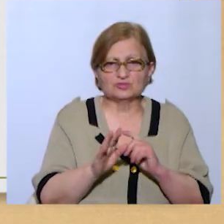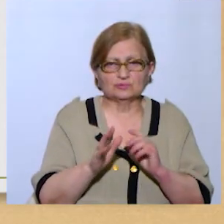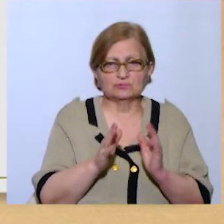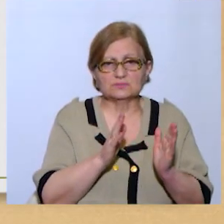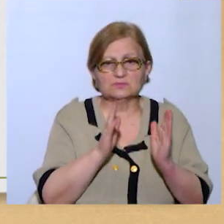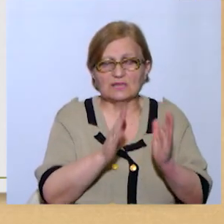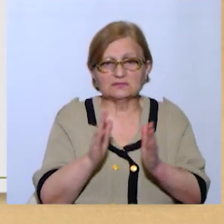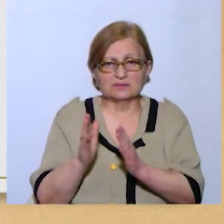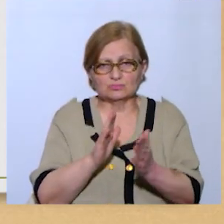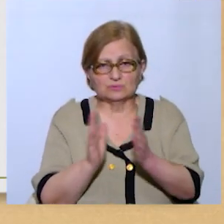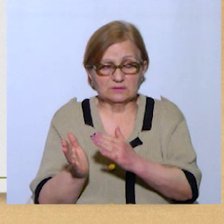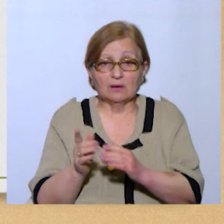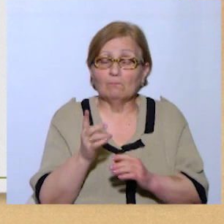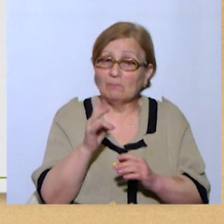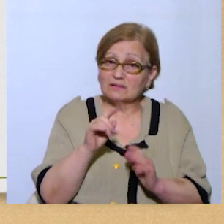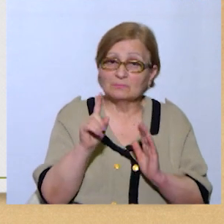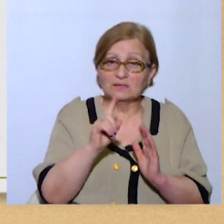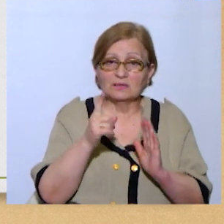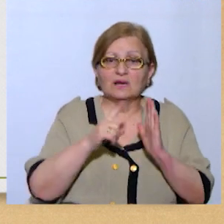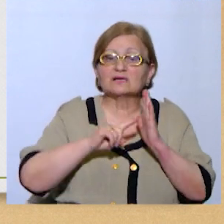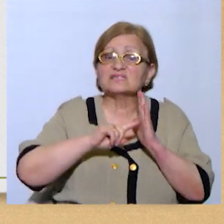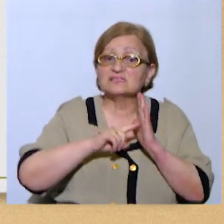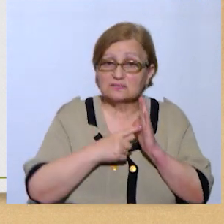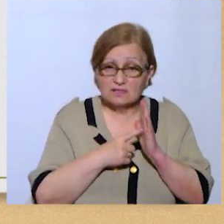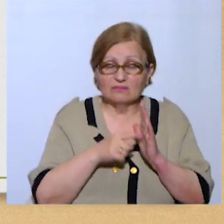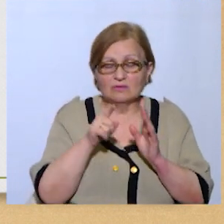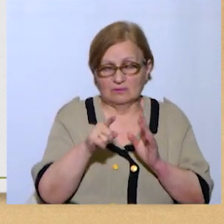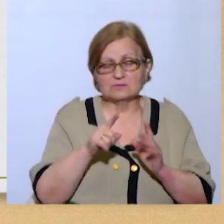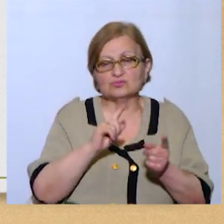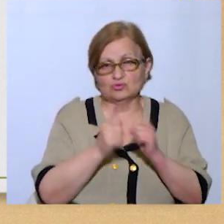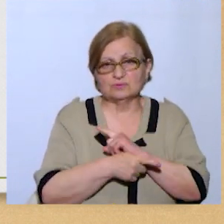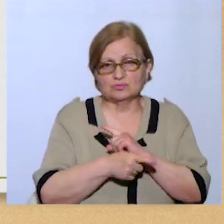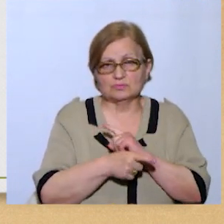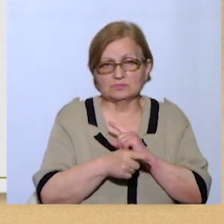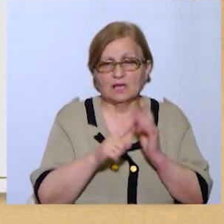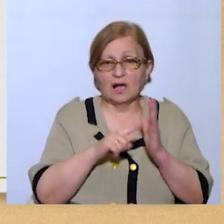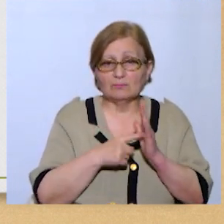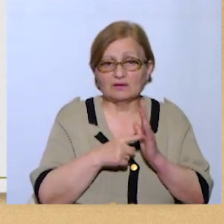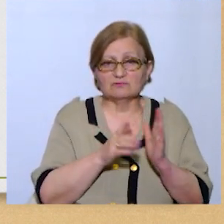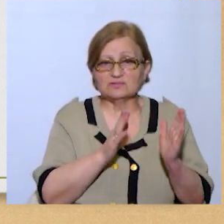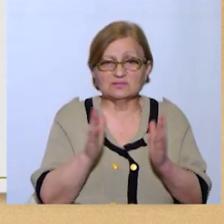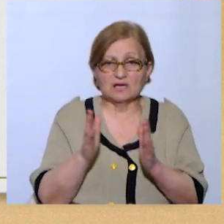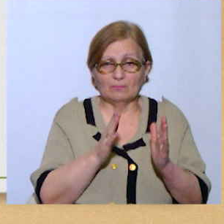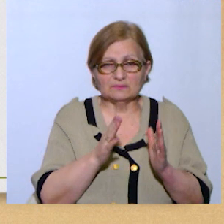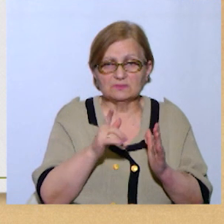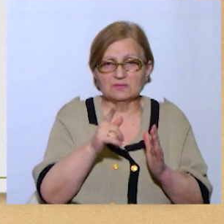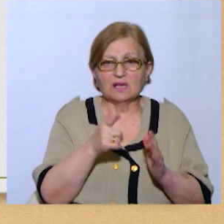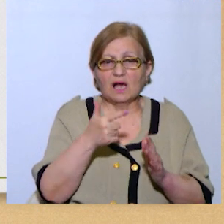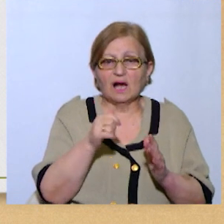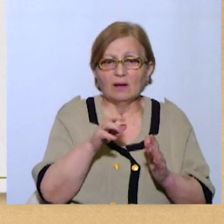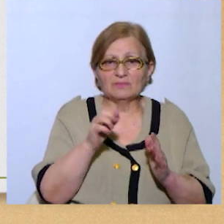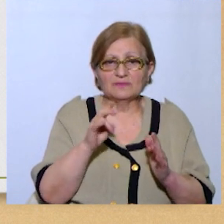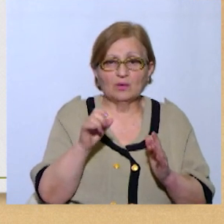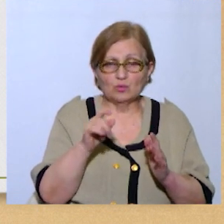მხოლოდ რაზე გავამრავლებთ, ეს ცვლის სტანდარტულ გადახრას. გაბნევის დიაპაზონი და სტანდარტული გადახრა, ეს გაბნეულობის